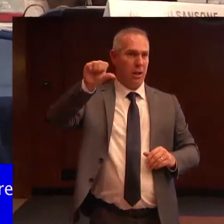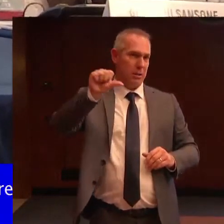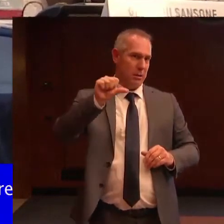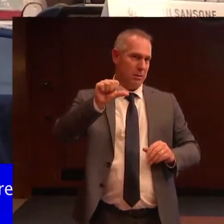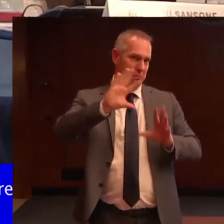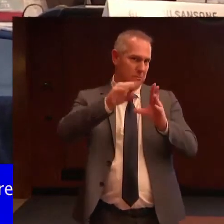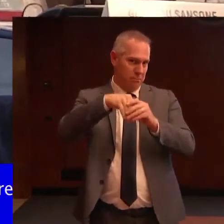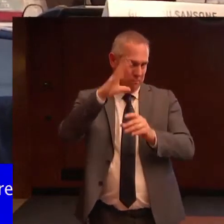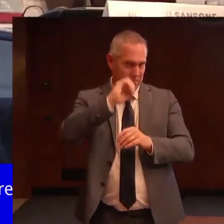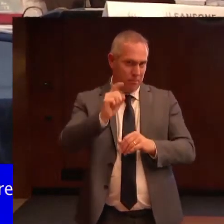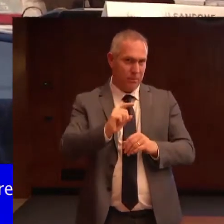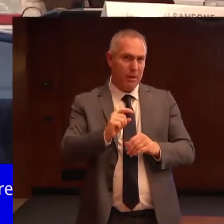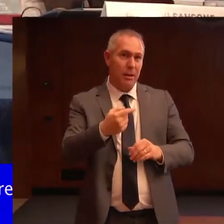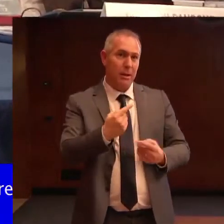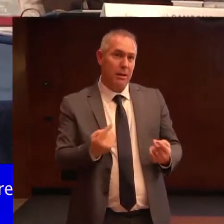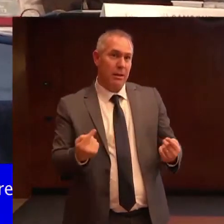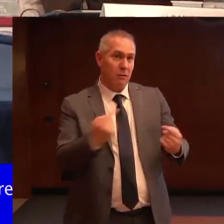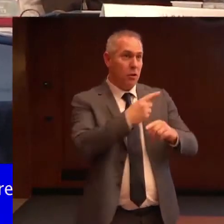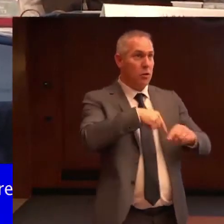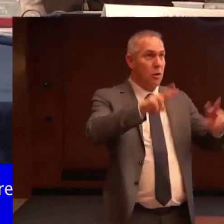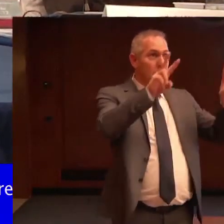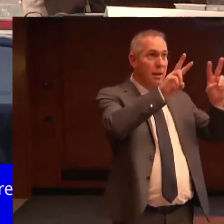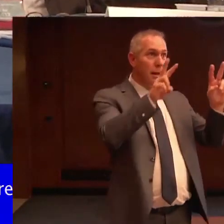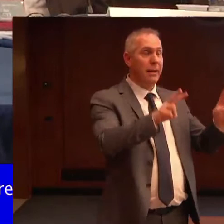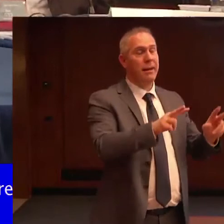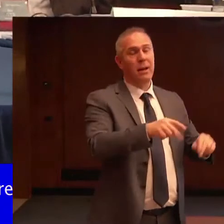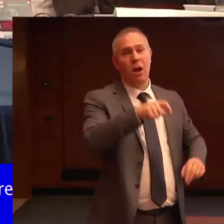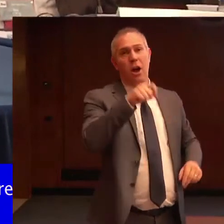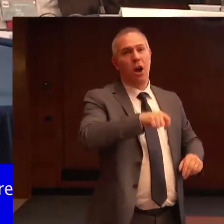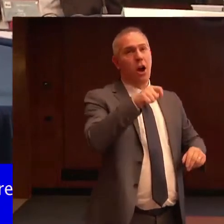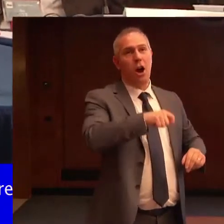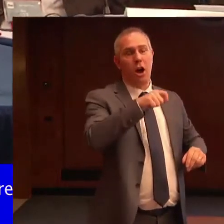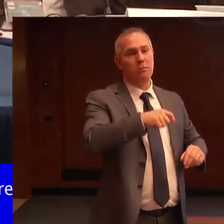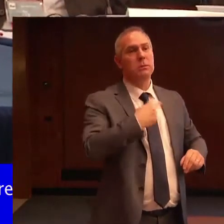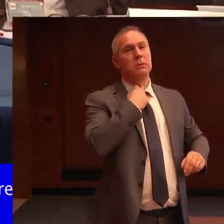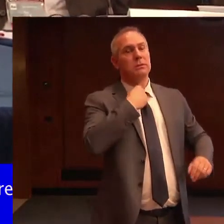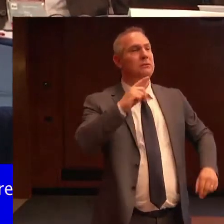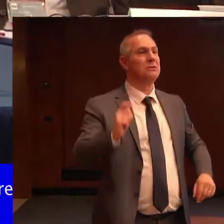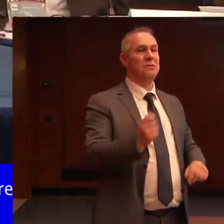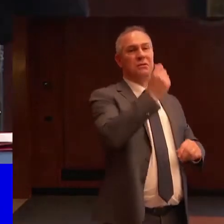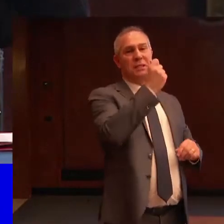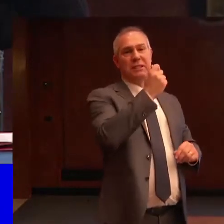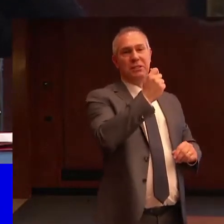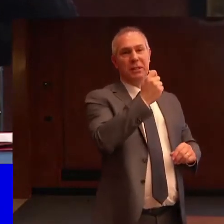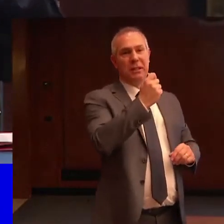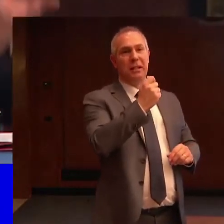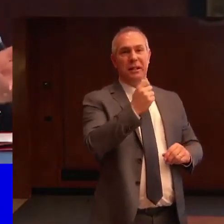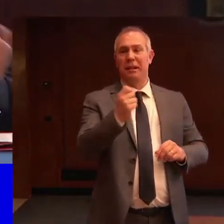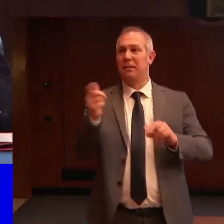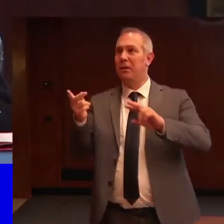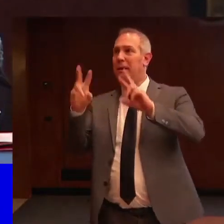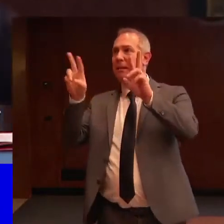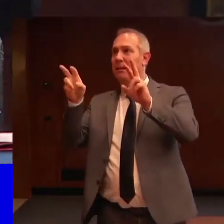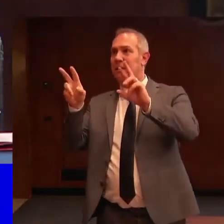l'abbiamo dovuto intitolare Non ci resta che vincere, perché noi abbiamo dei titolisti straordinari che vogliono richiamare chissà perché Troisi e